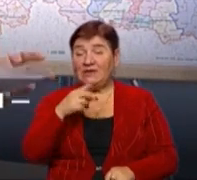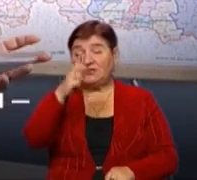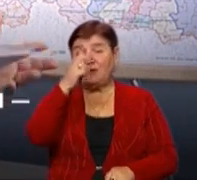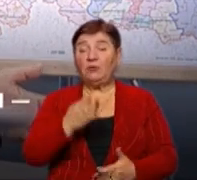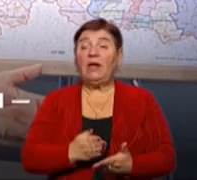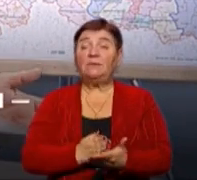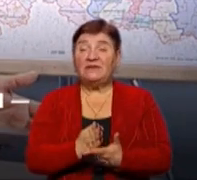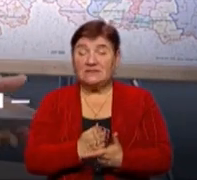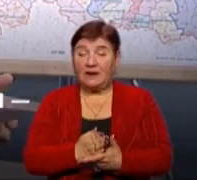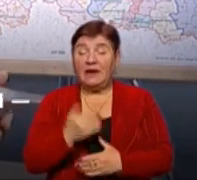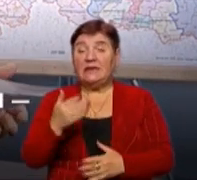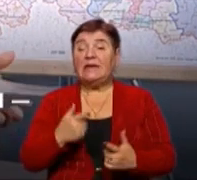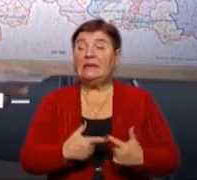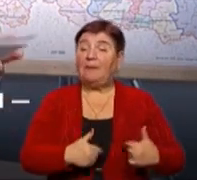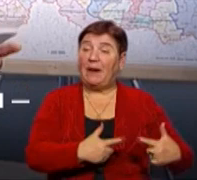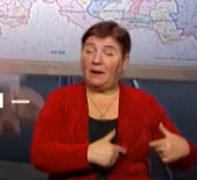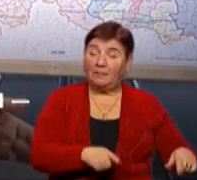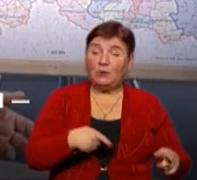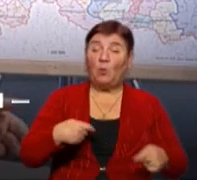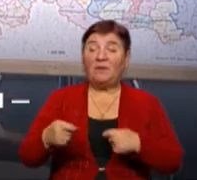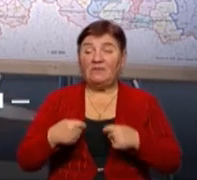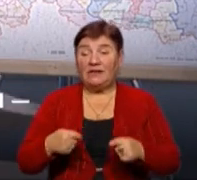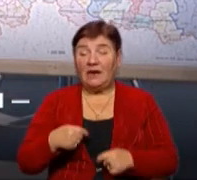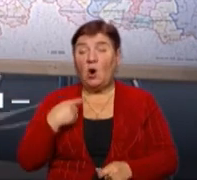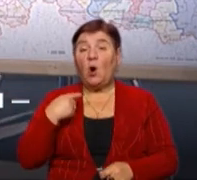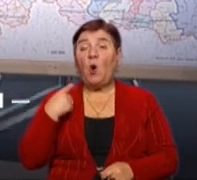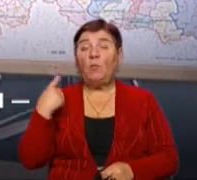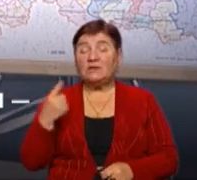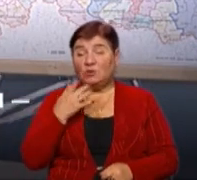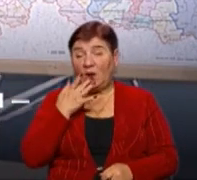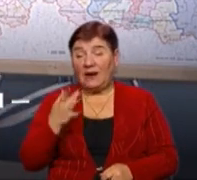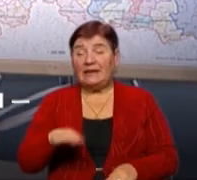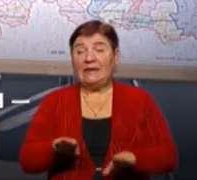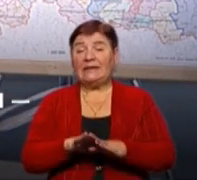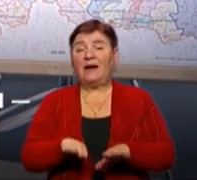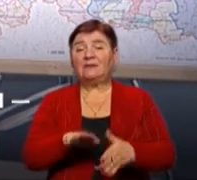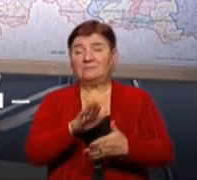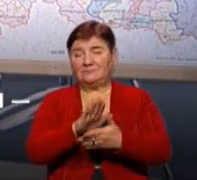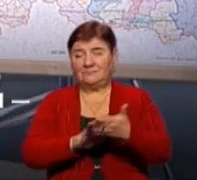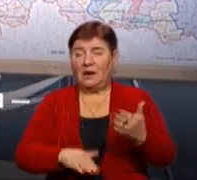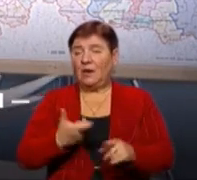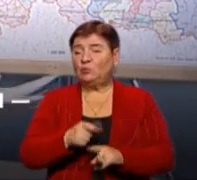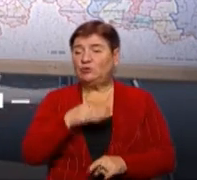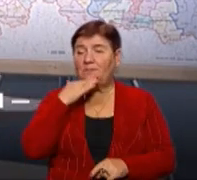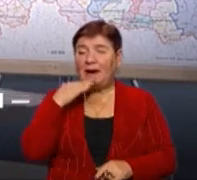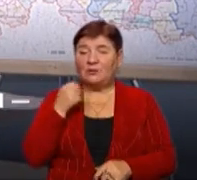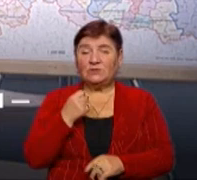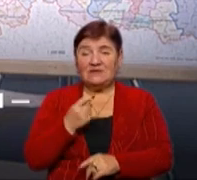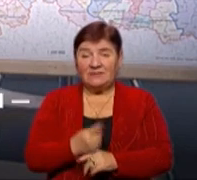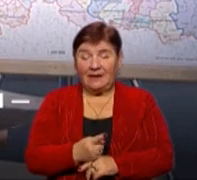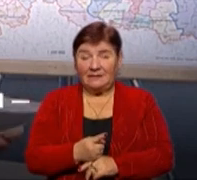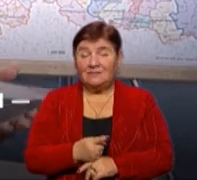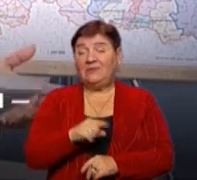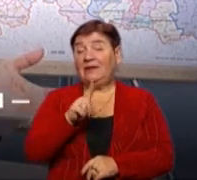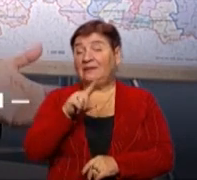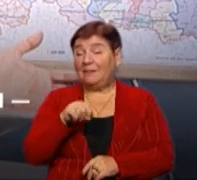державної адміністрації, її департаментів і управлінь, з обласною радою і так далі, і так далі. Це дуже багато в нас завдань і